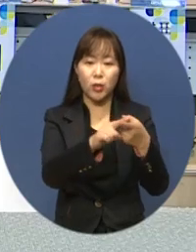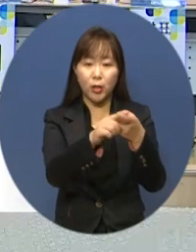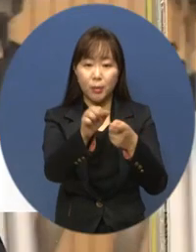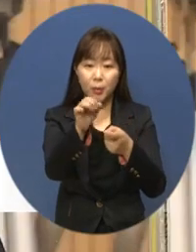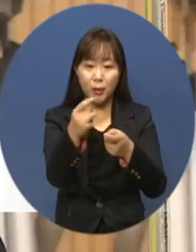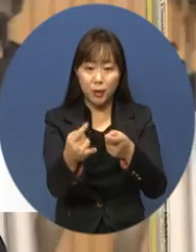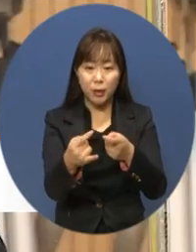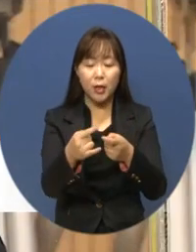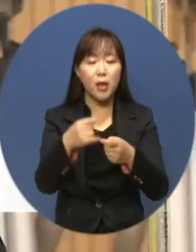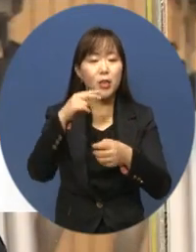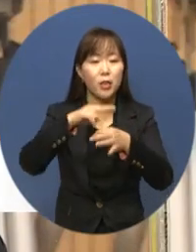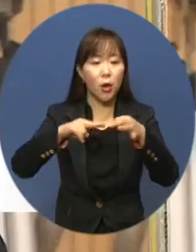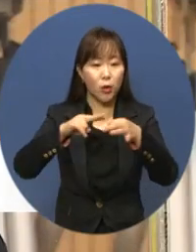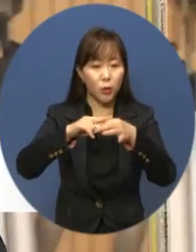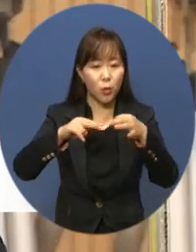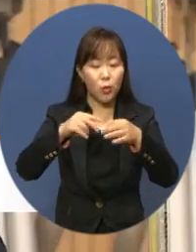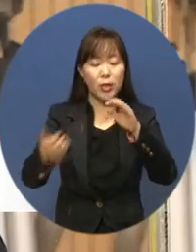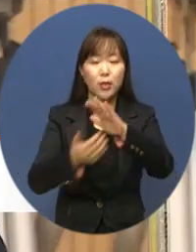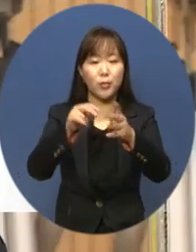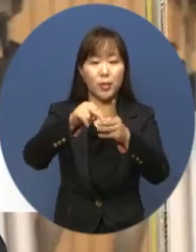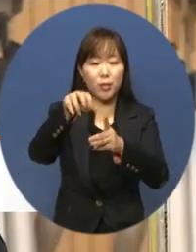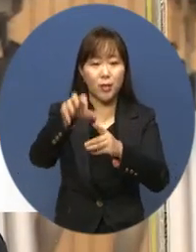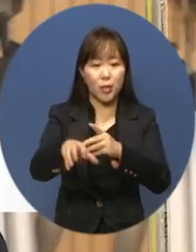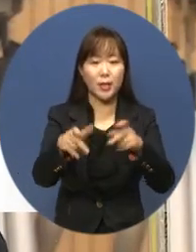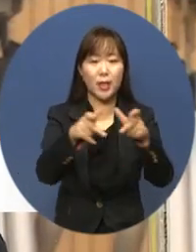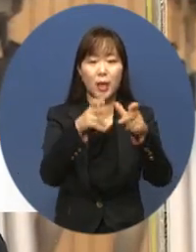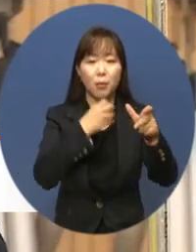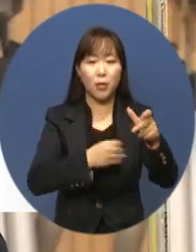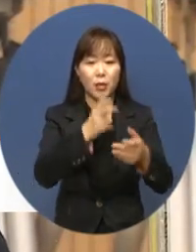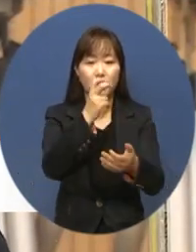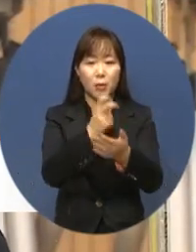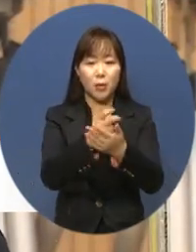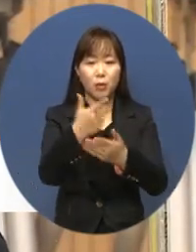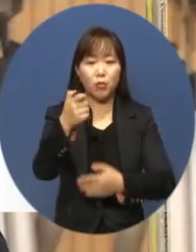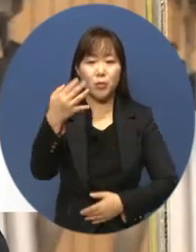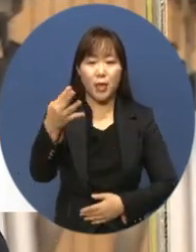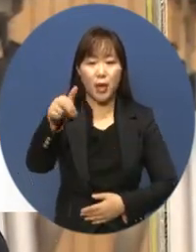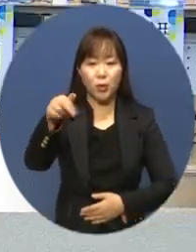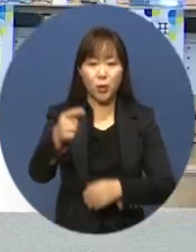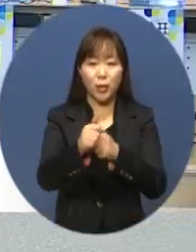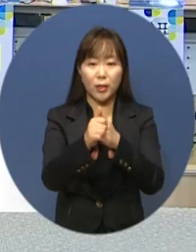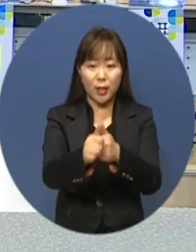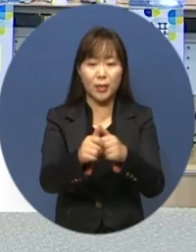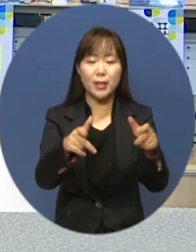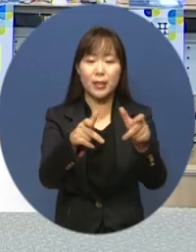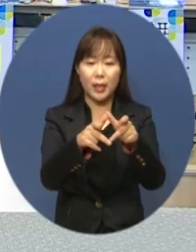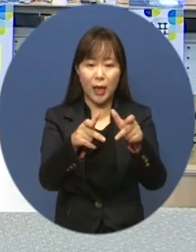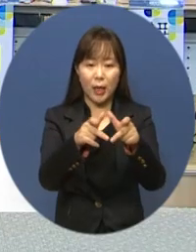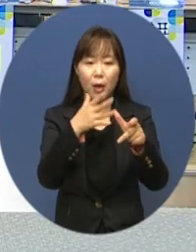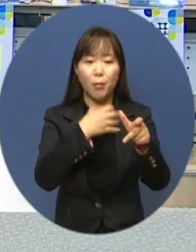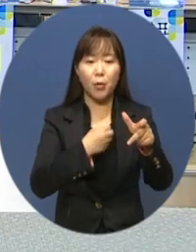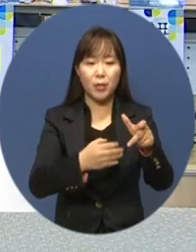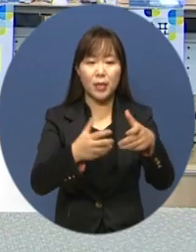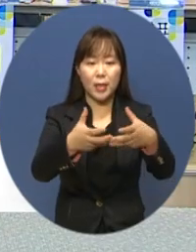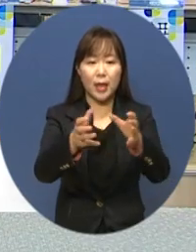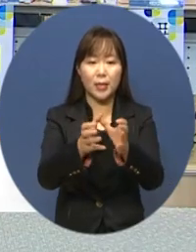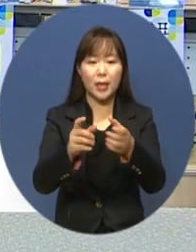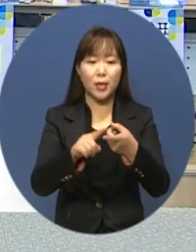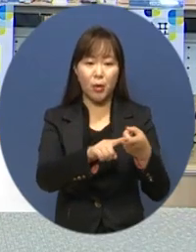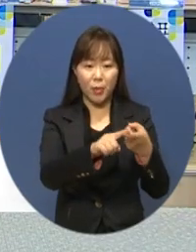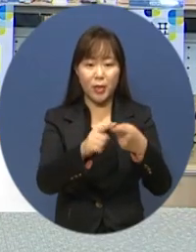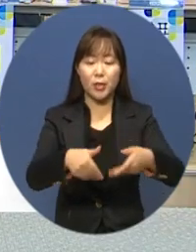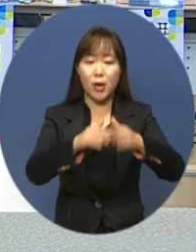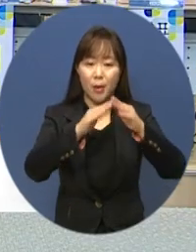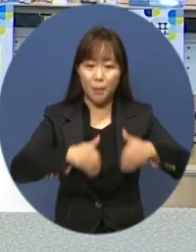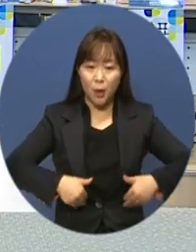한국장애인단체총연합회는 여의도 이룬센터에서 장애인복지법 제64조에 따른 장애인복지단체협의회 설립